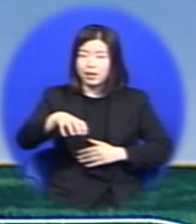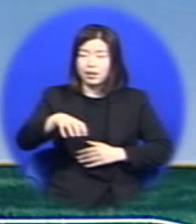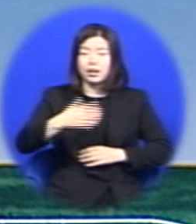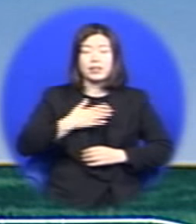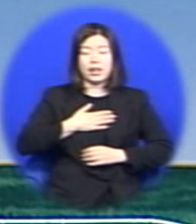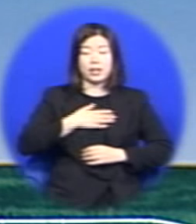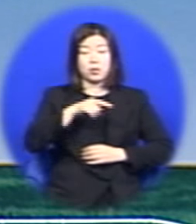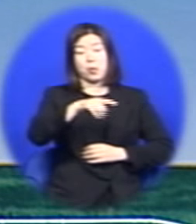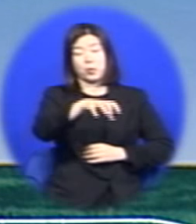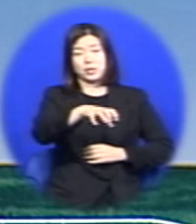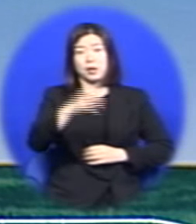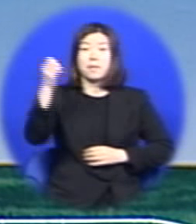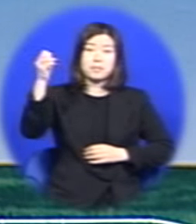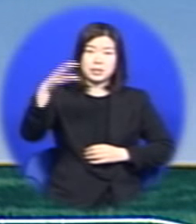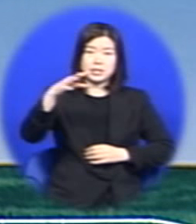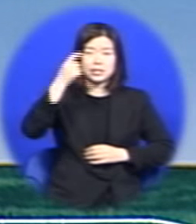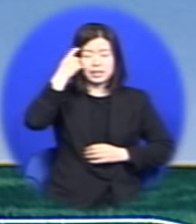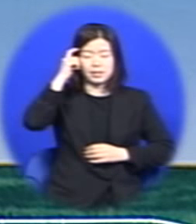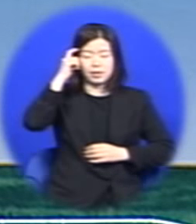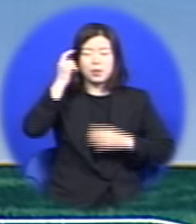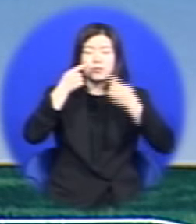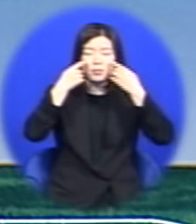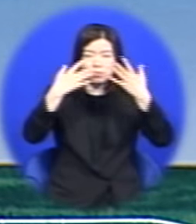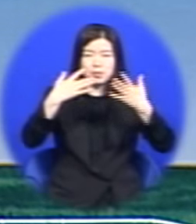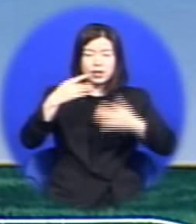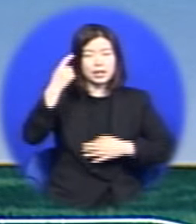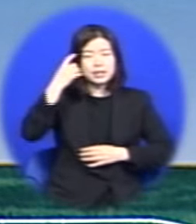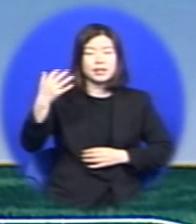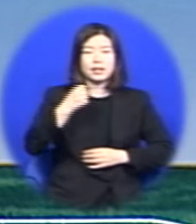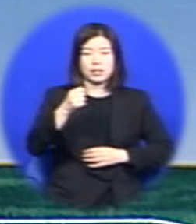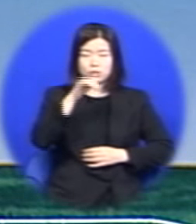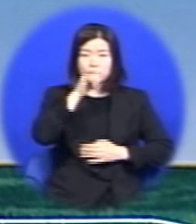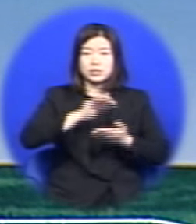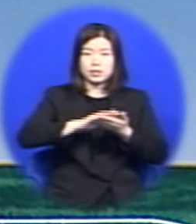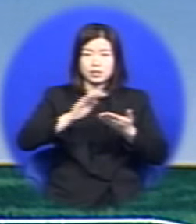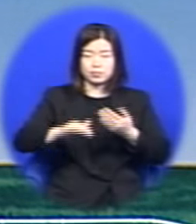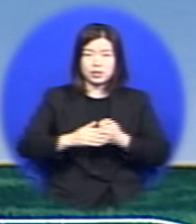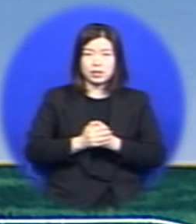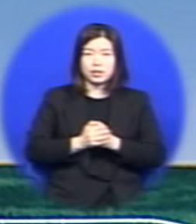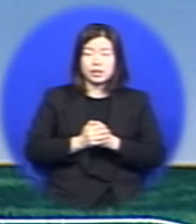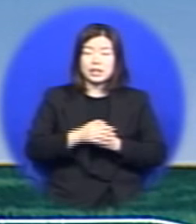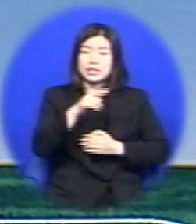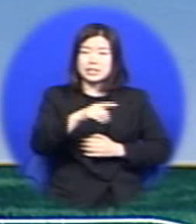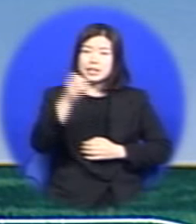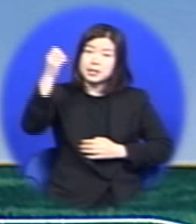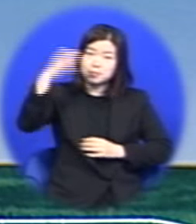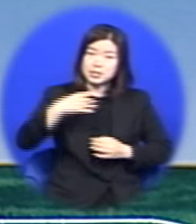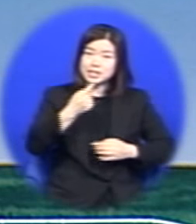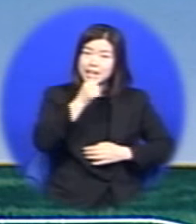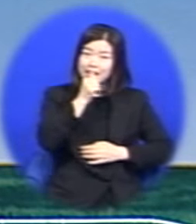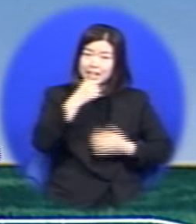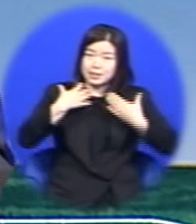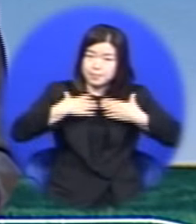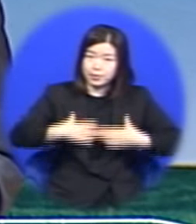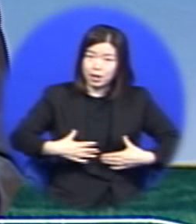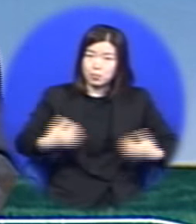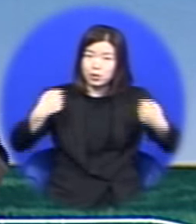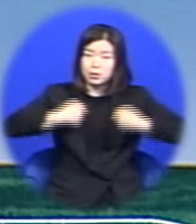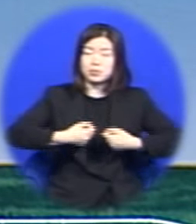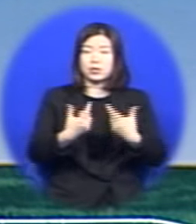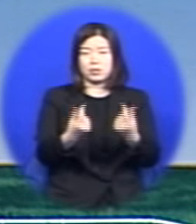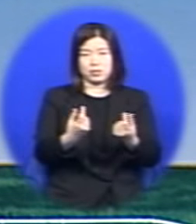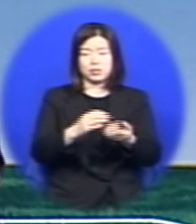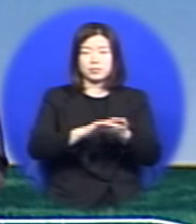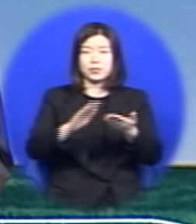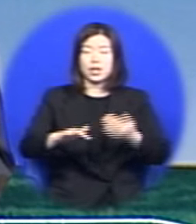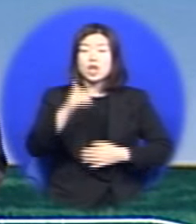여기서 빛이다. 이런 분명한 자의식이 있어야 됩니다. 이것이 빛의 갑옷을 입는 겁니다. 여러분이 누구를 만날